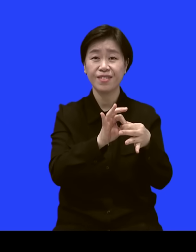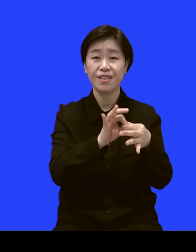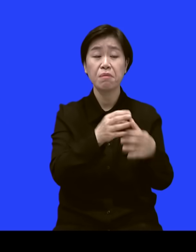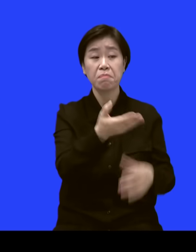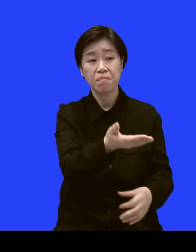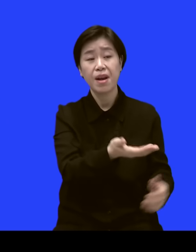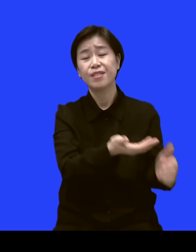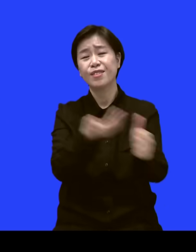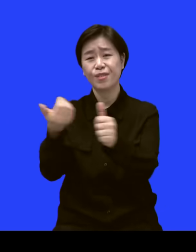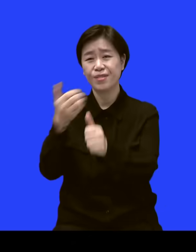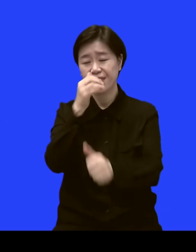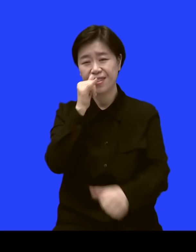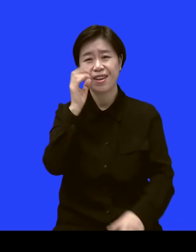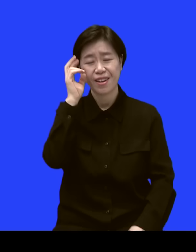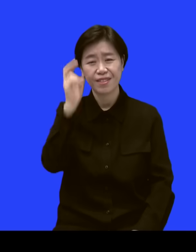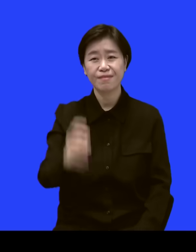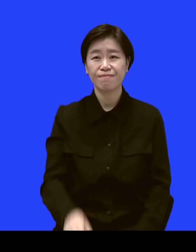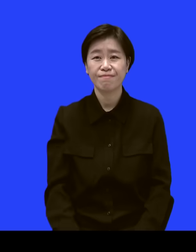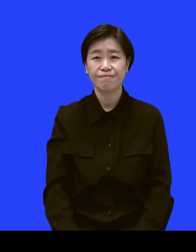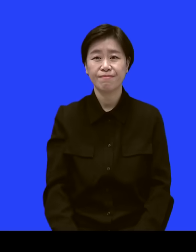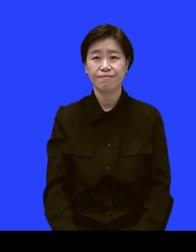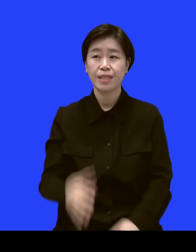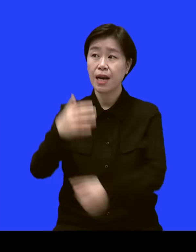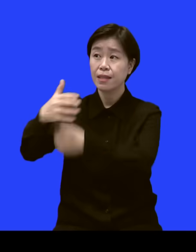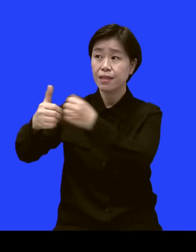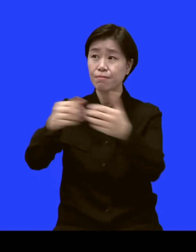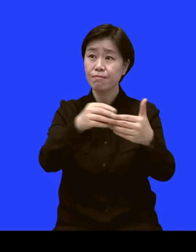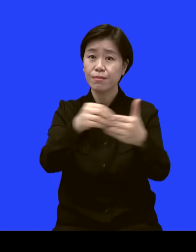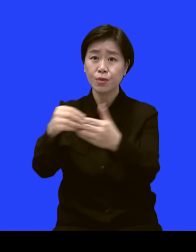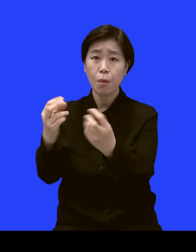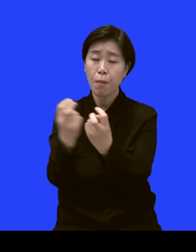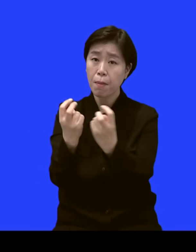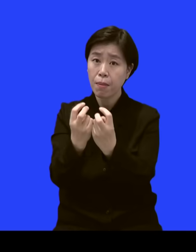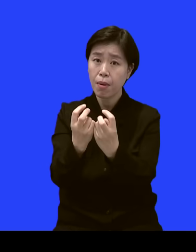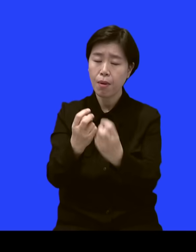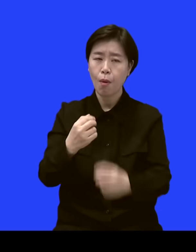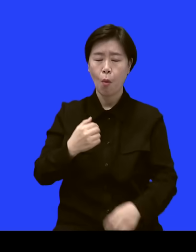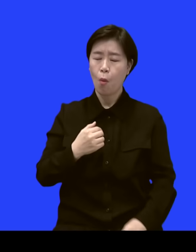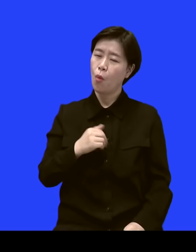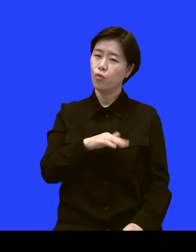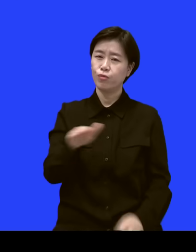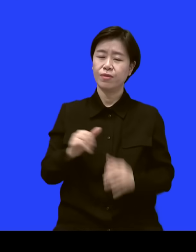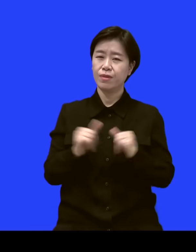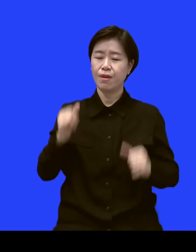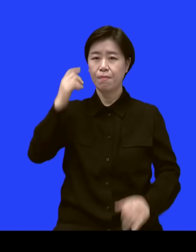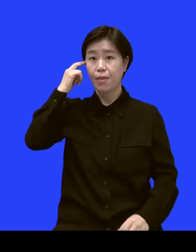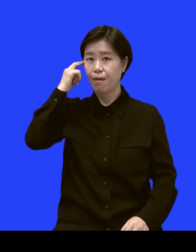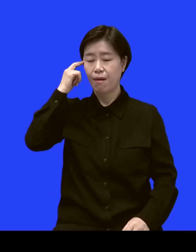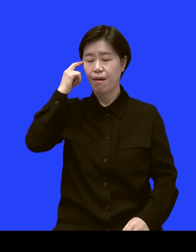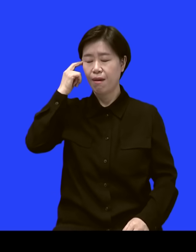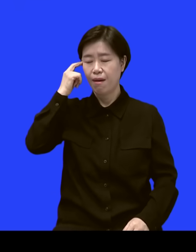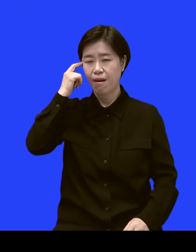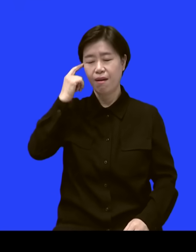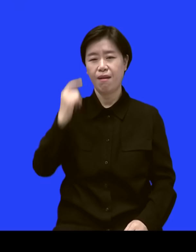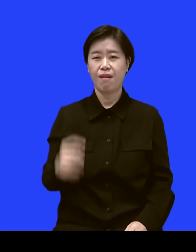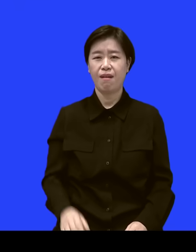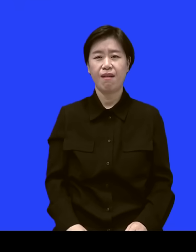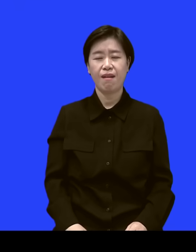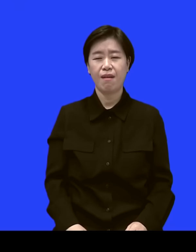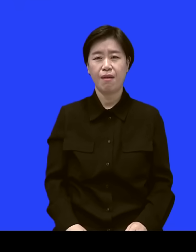교회로 인도하셨을까라는 생각이 들면서 네. 진짜 하나님의 인도하심은 우리의 생각과 지혜와는 정말 상상할 수 없는